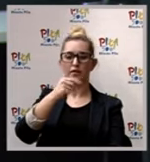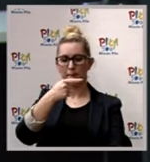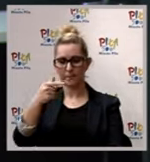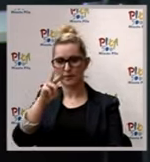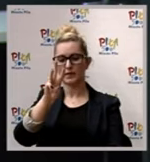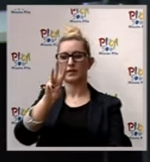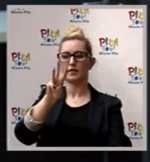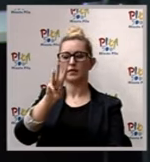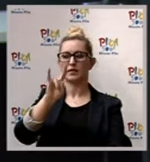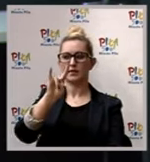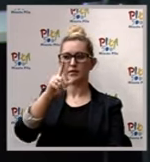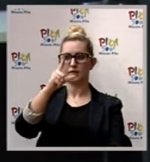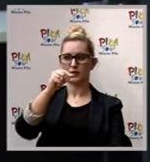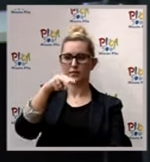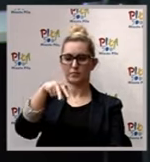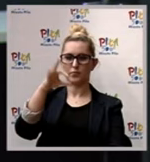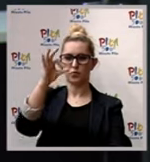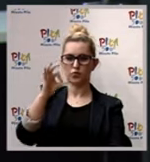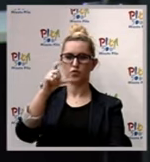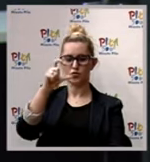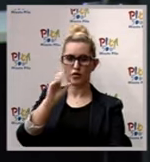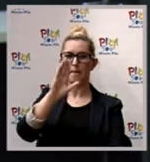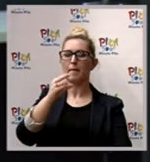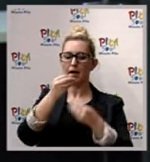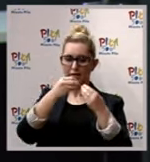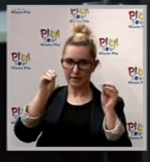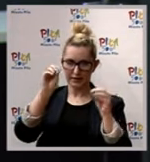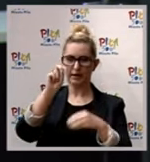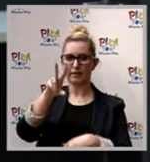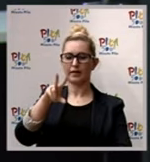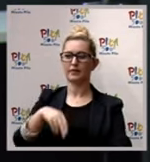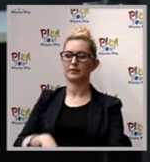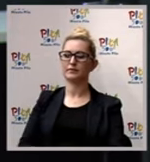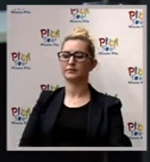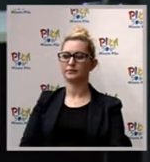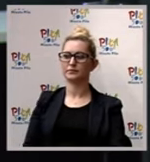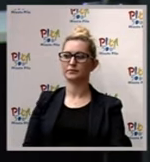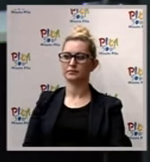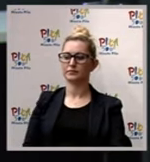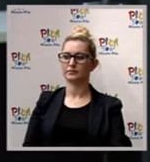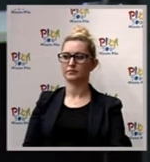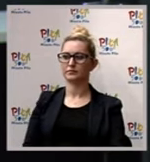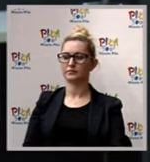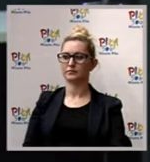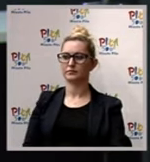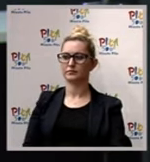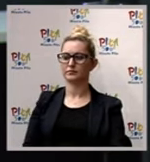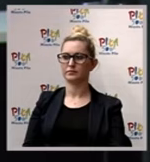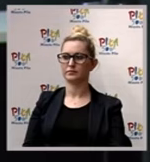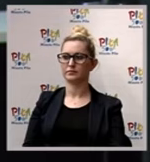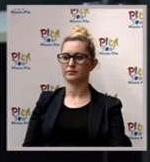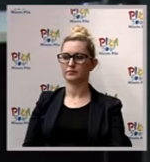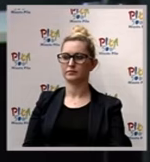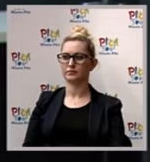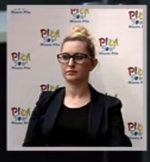kandydatka Aleksandra Nowotna Wypuść uzyskała więcej głosów za wyborem niż przeciw wyborowi i została wybrana na